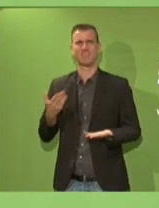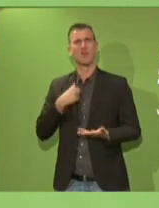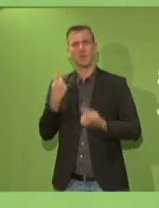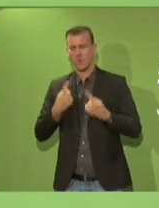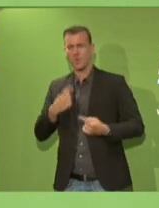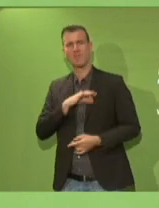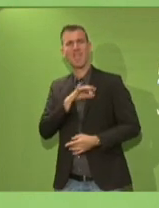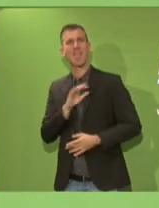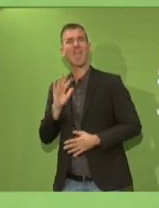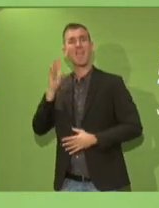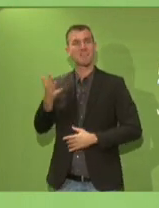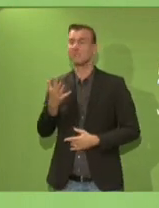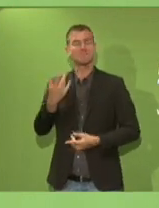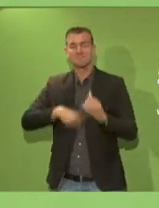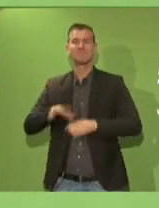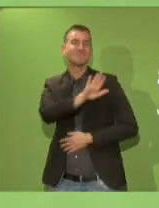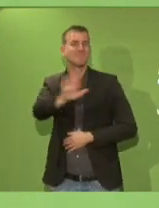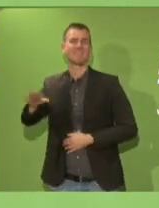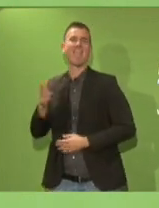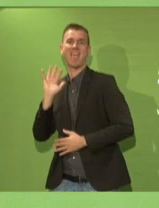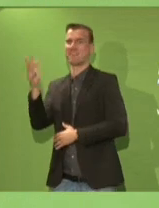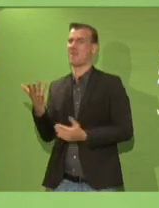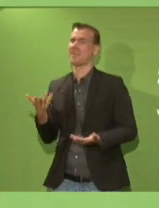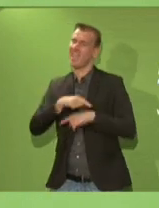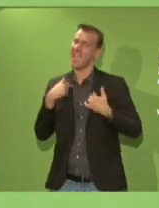ganz besonders euer grüner Erfolg. Ganz, ganz herzlichen Dank.